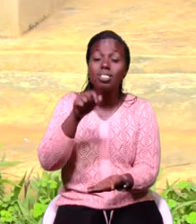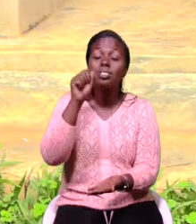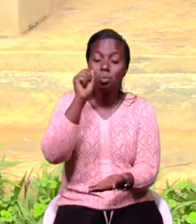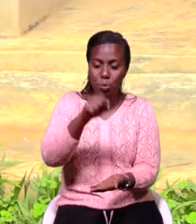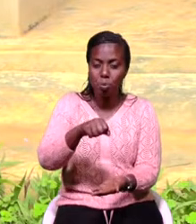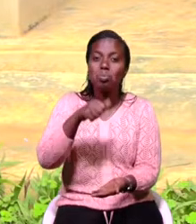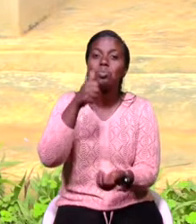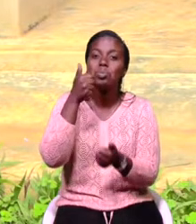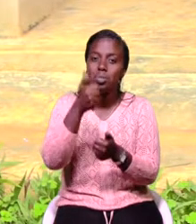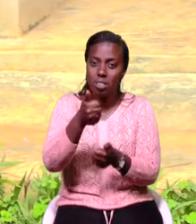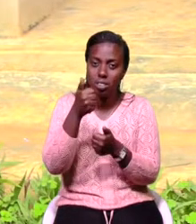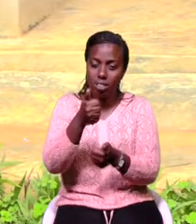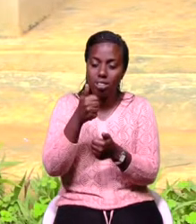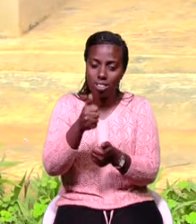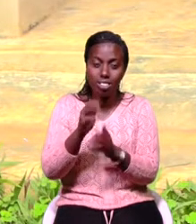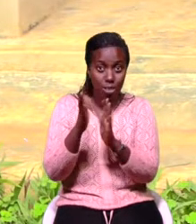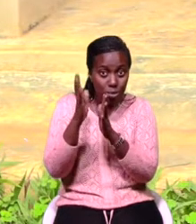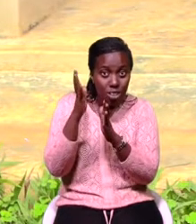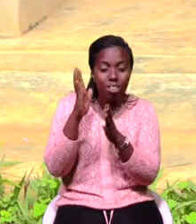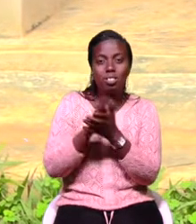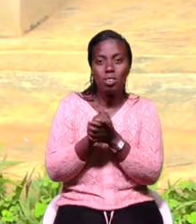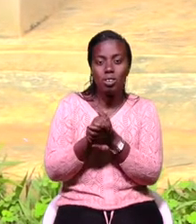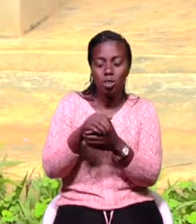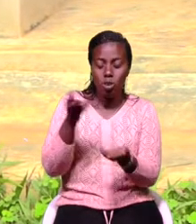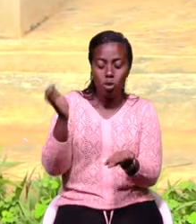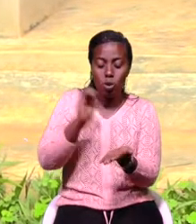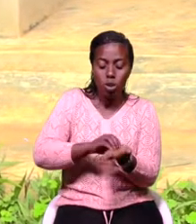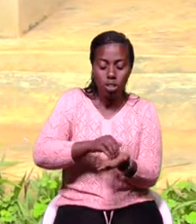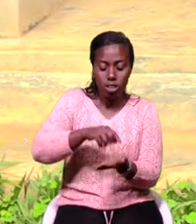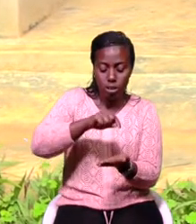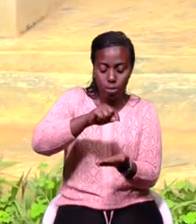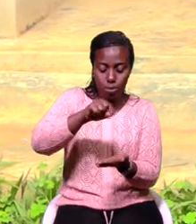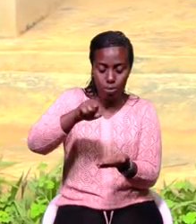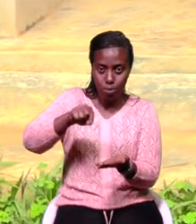byiza bravo ongera ucurundi ruziga